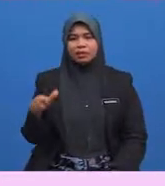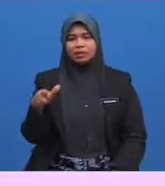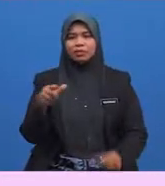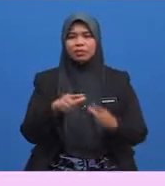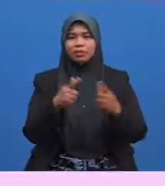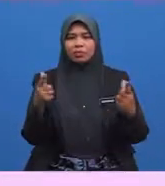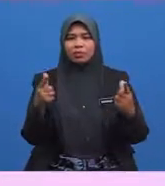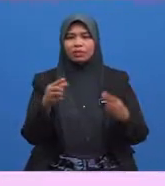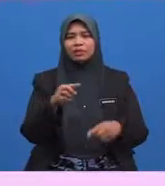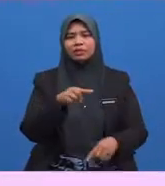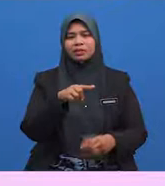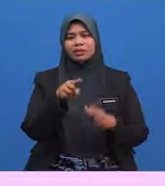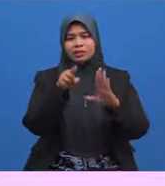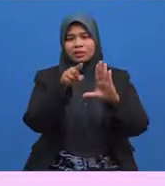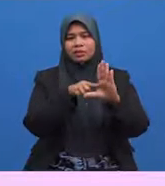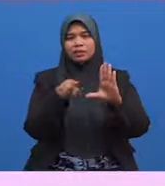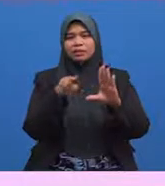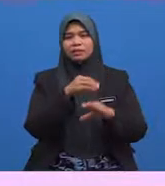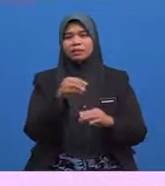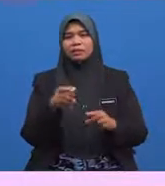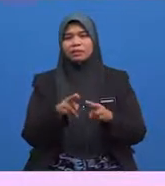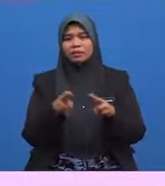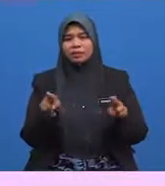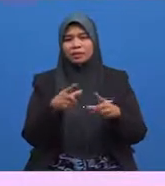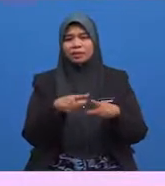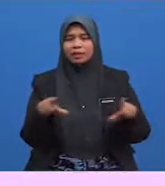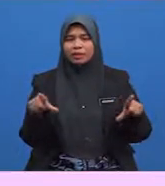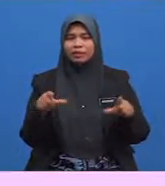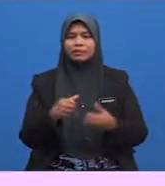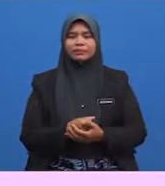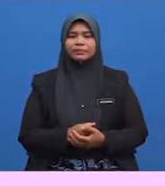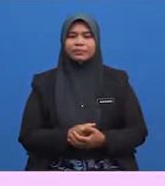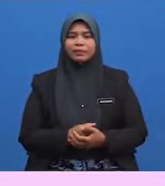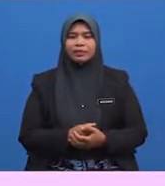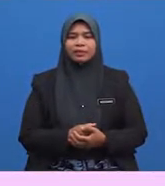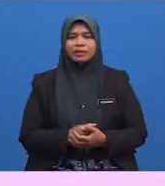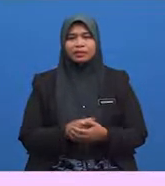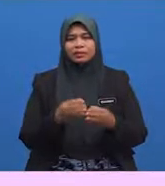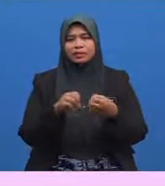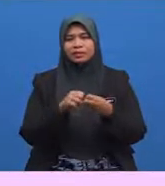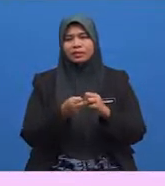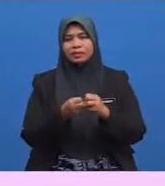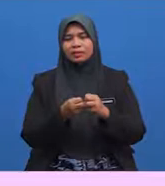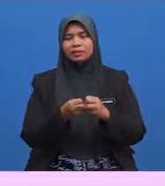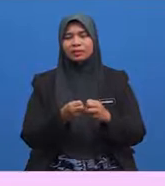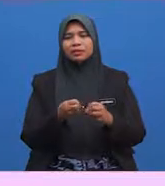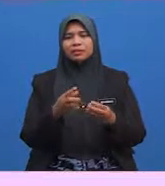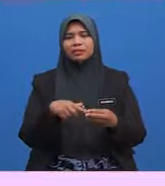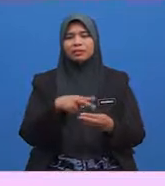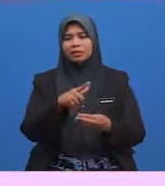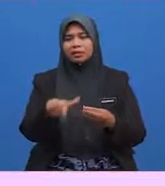sektor dan ukuran lain yang berkaitan. Dan yang terakhir, menyelesaikan masalah